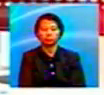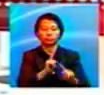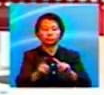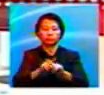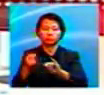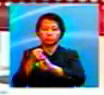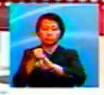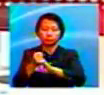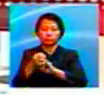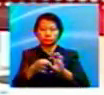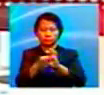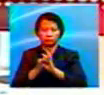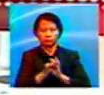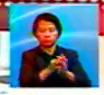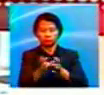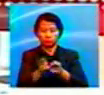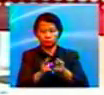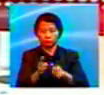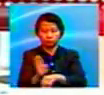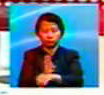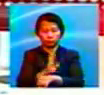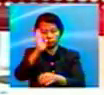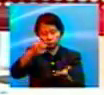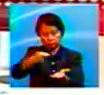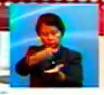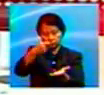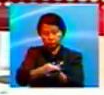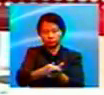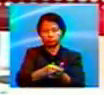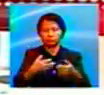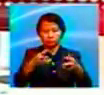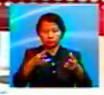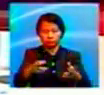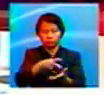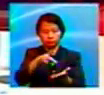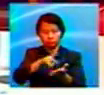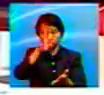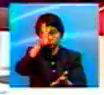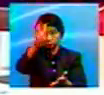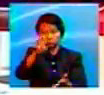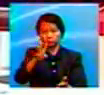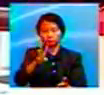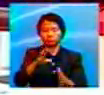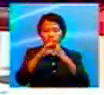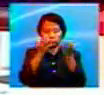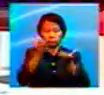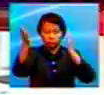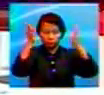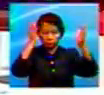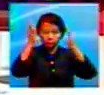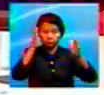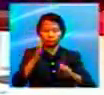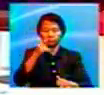Pelbagai perjanjian kerjasama keusahawanan bakal dimeterai sempena pelancaran Pusat Inovasi dan Kreatif Global Malaysia,